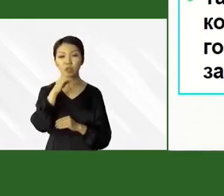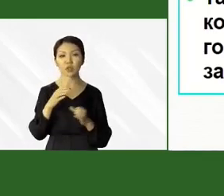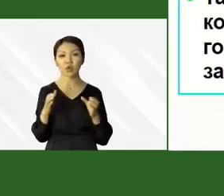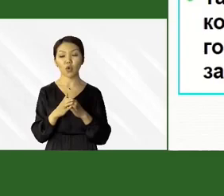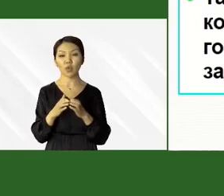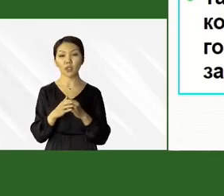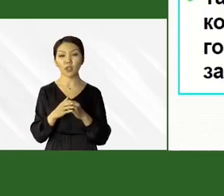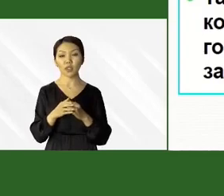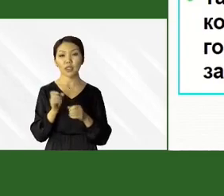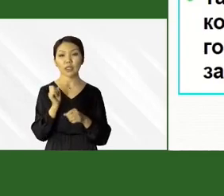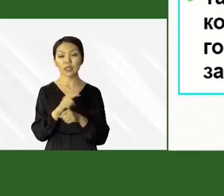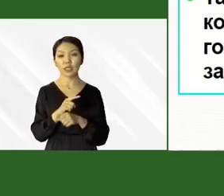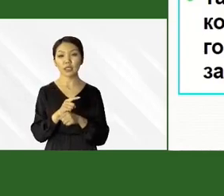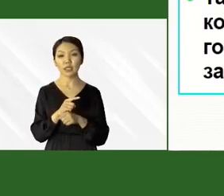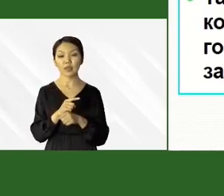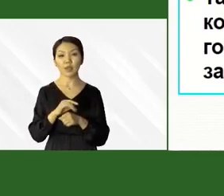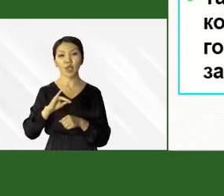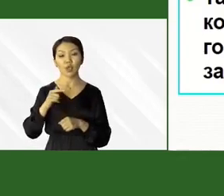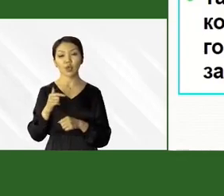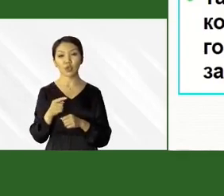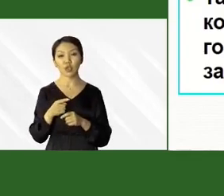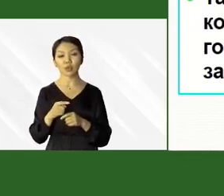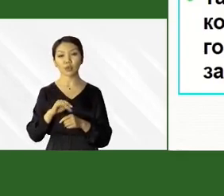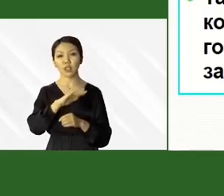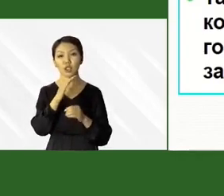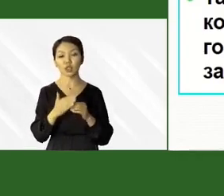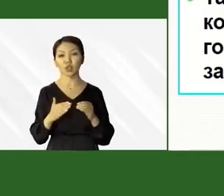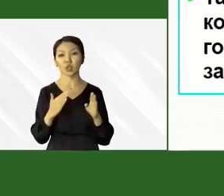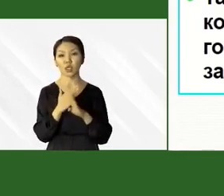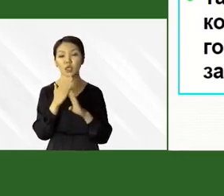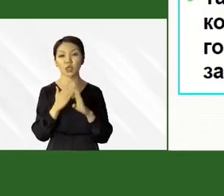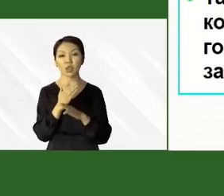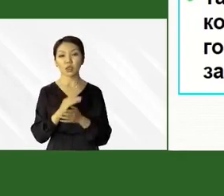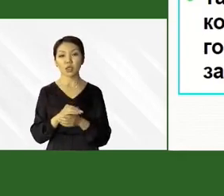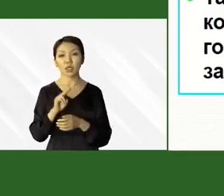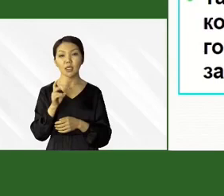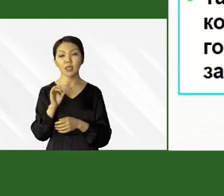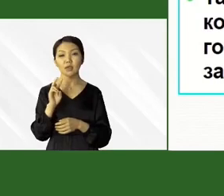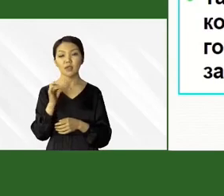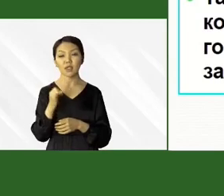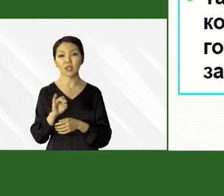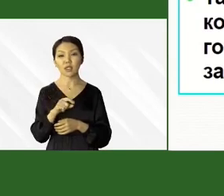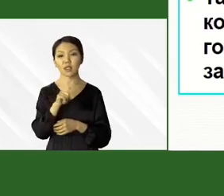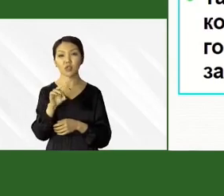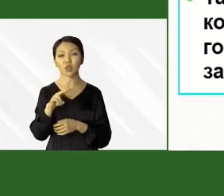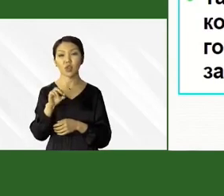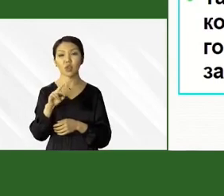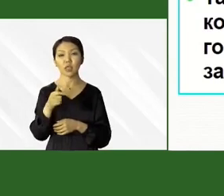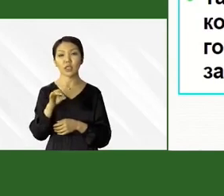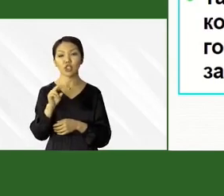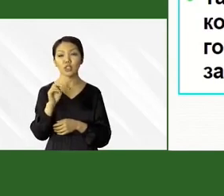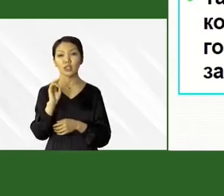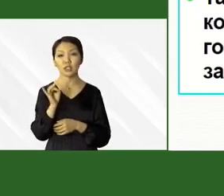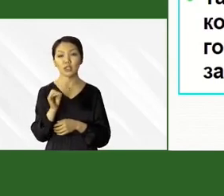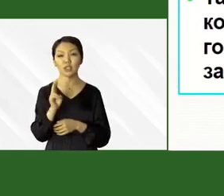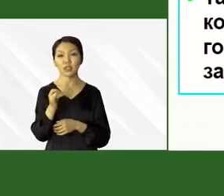На южном склоне Кыргызского лато – Кировский государственный зоологический заказник. Они имеют большое